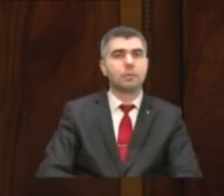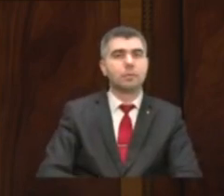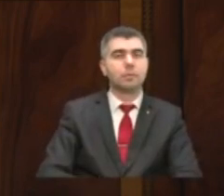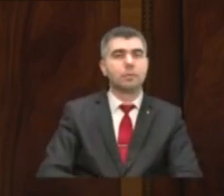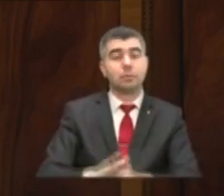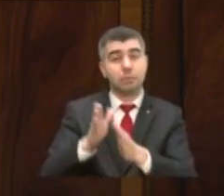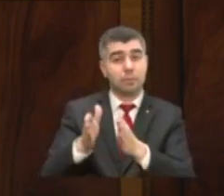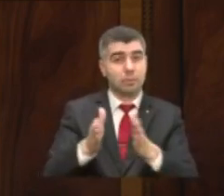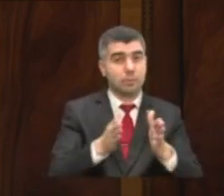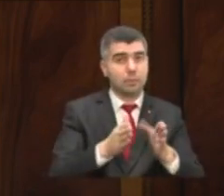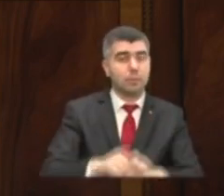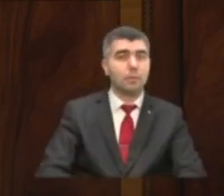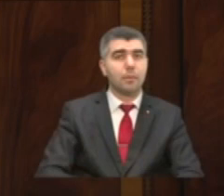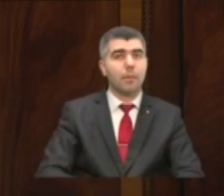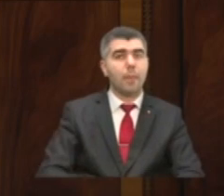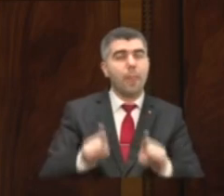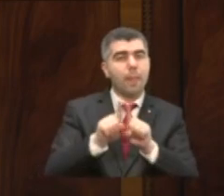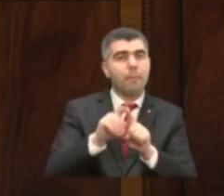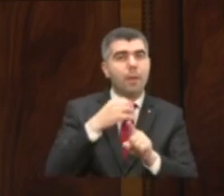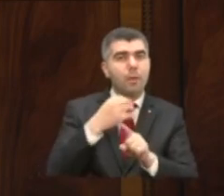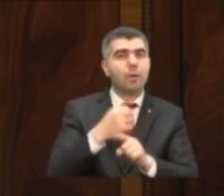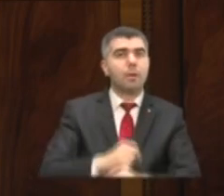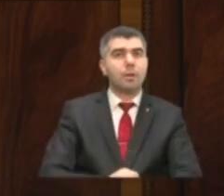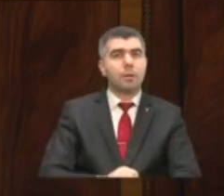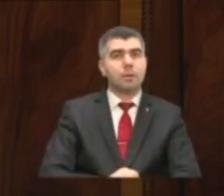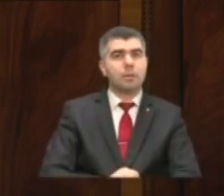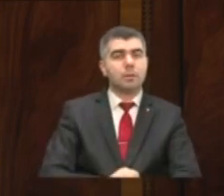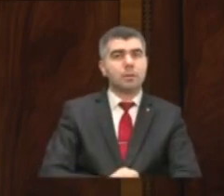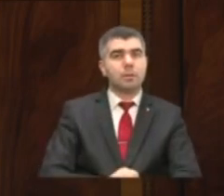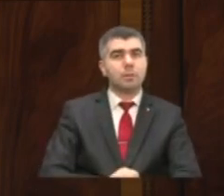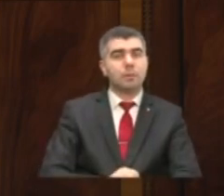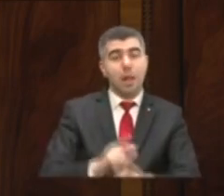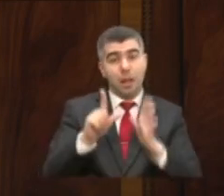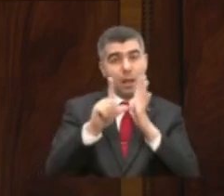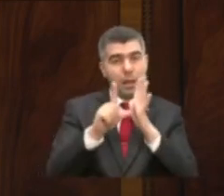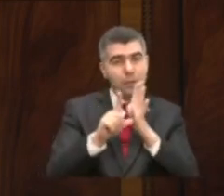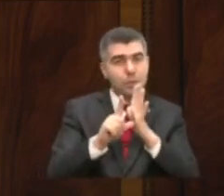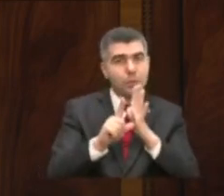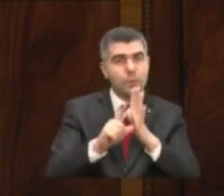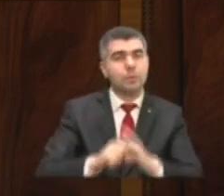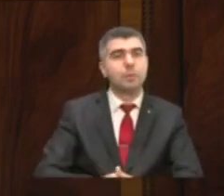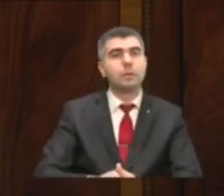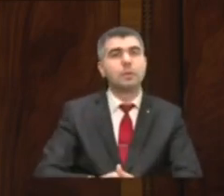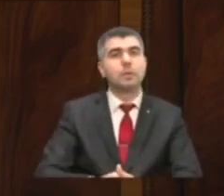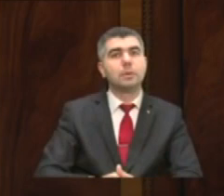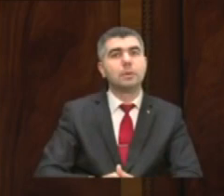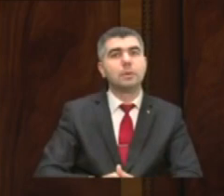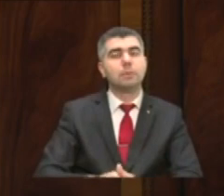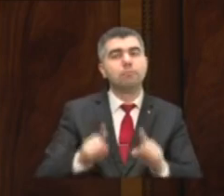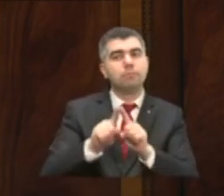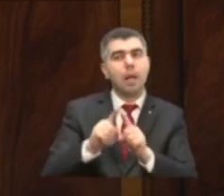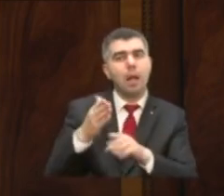طيب غادي نجي لهذه القضية ديال قانون التصفية. أنا الأخ اللي هضر عليه أنا بغي نقول ليه بأن مع الأسف